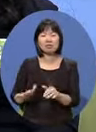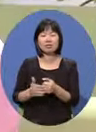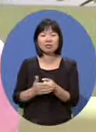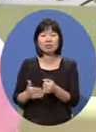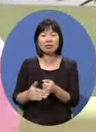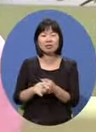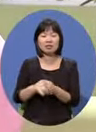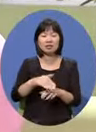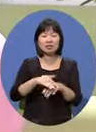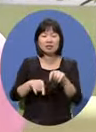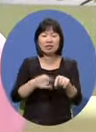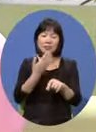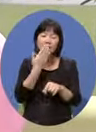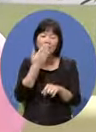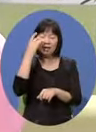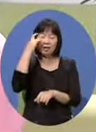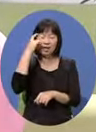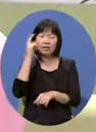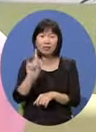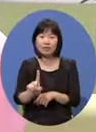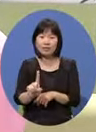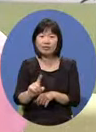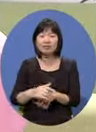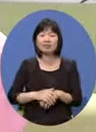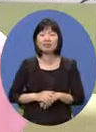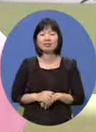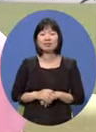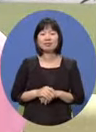그게 실천이 되는 것 같으세요? 어떠세요?